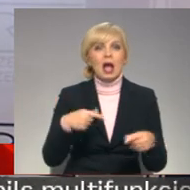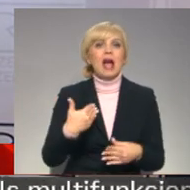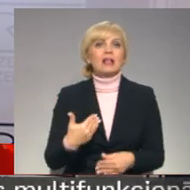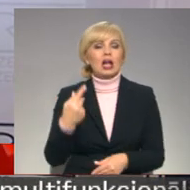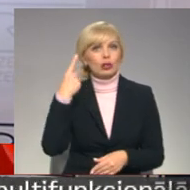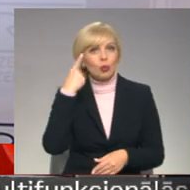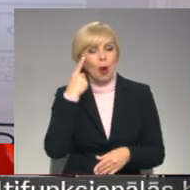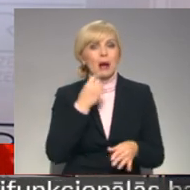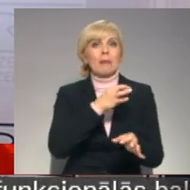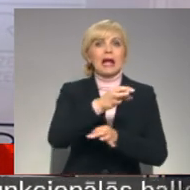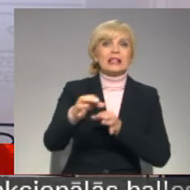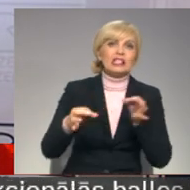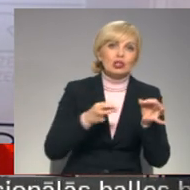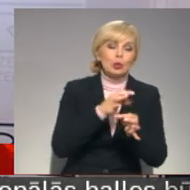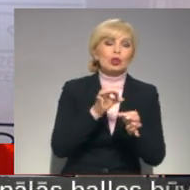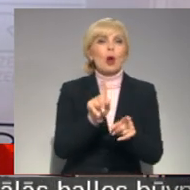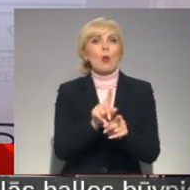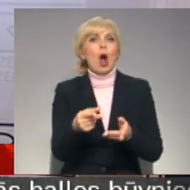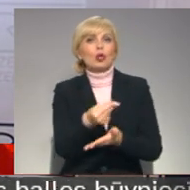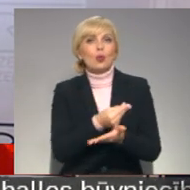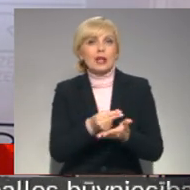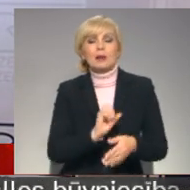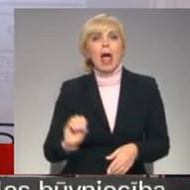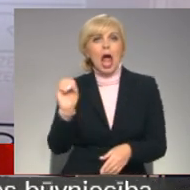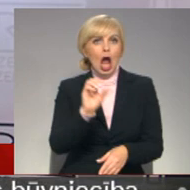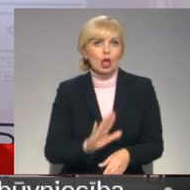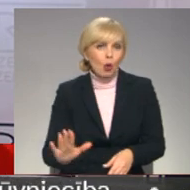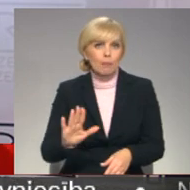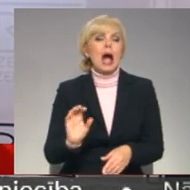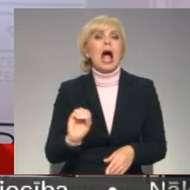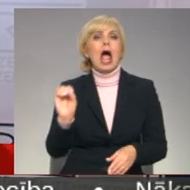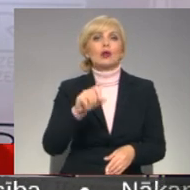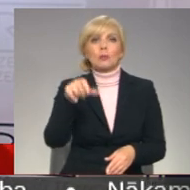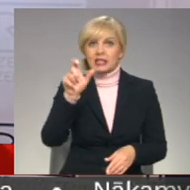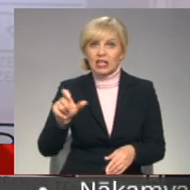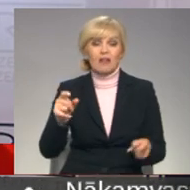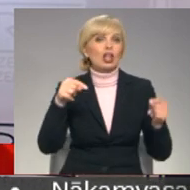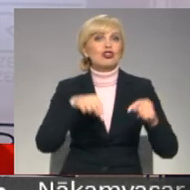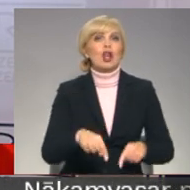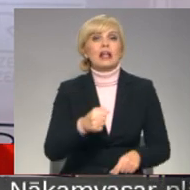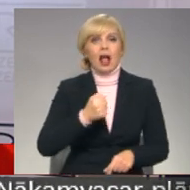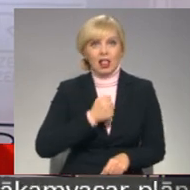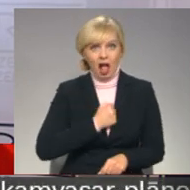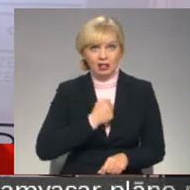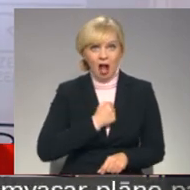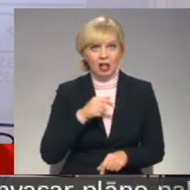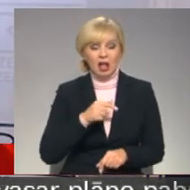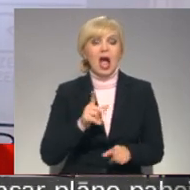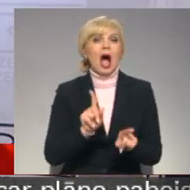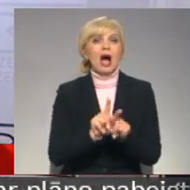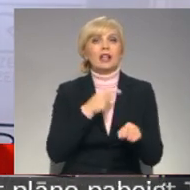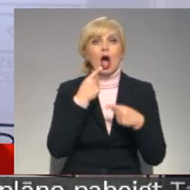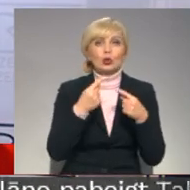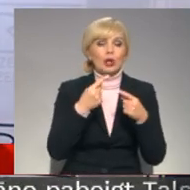domājam par to un diskutējam par to, ko nozīmē Eiropa, ko nozīmē Eiropa cilvēkiem šeit Latgalē, un mēs runājam arī